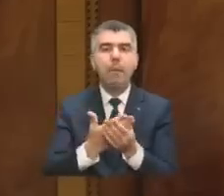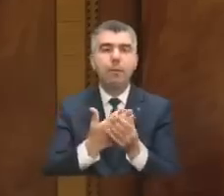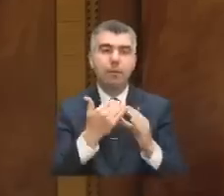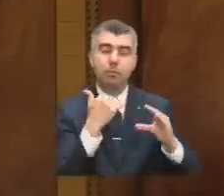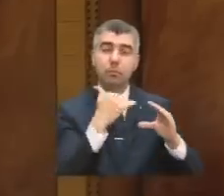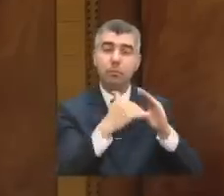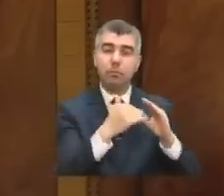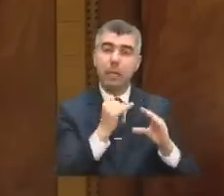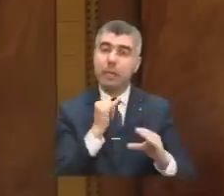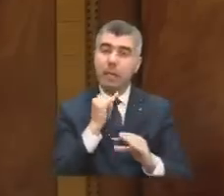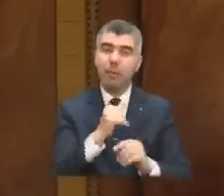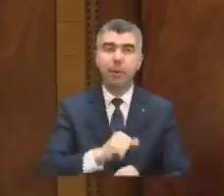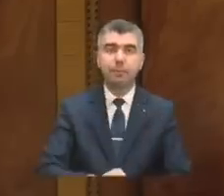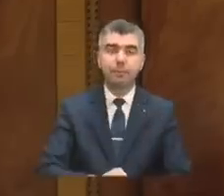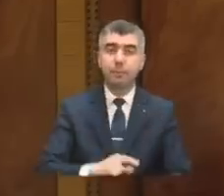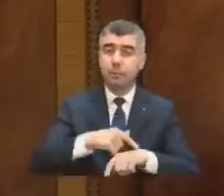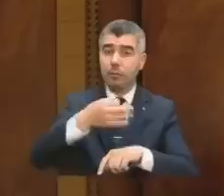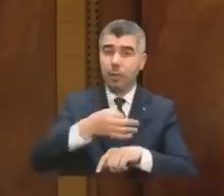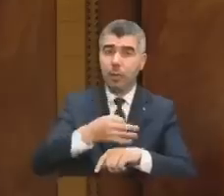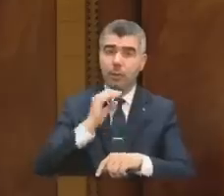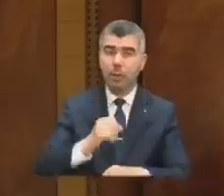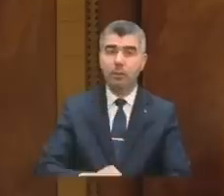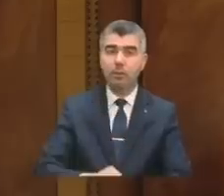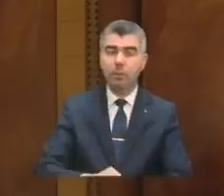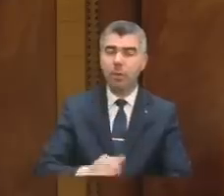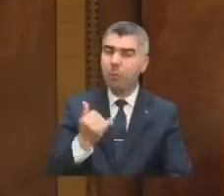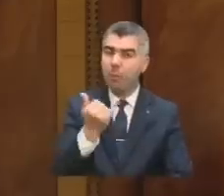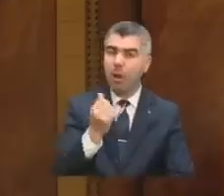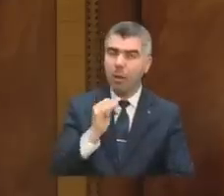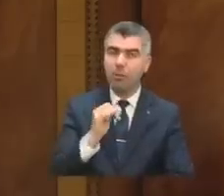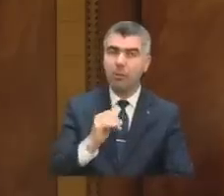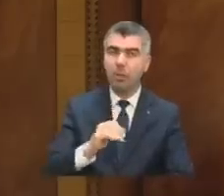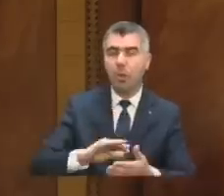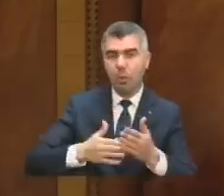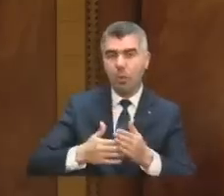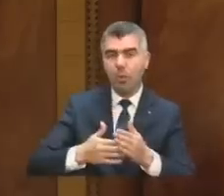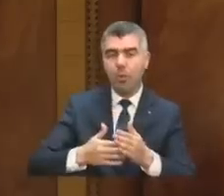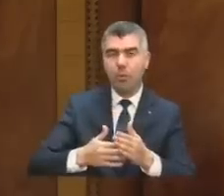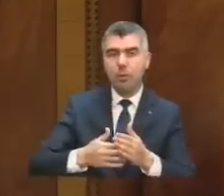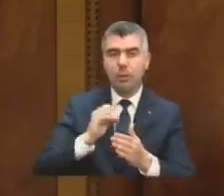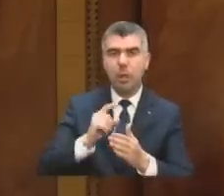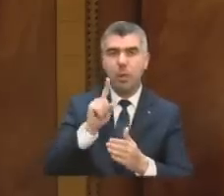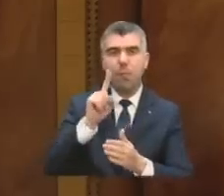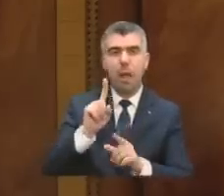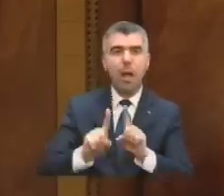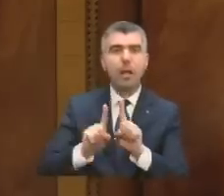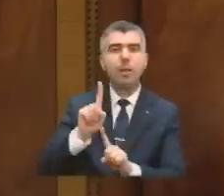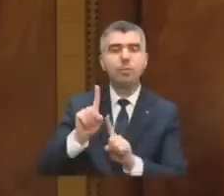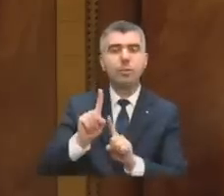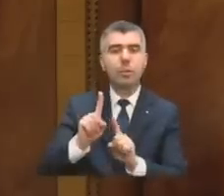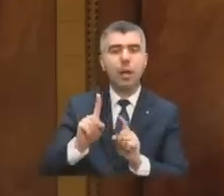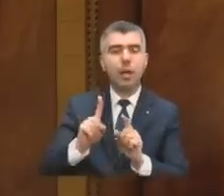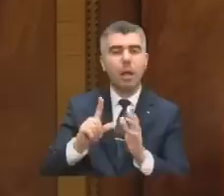بشكل دوري ومنتظم وهذا يعتبر تطبيقا للماده 111 من مدونه